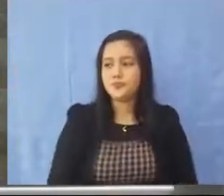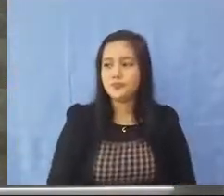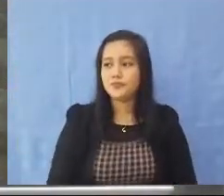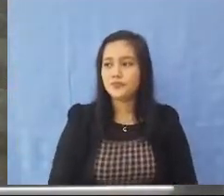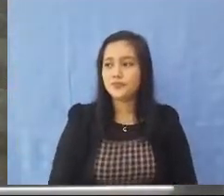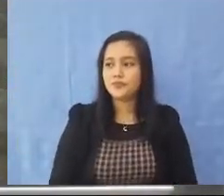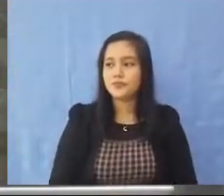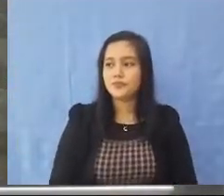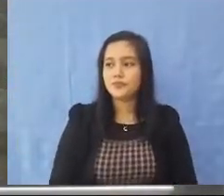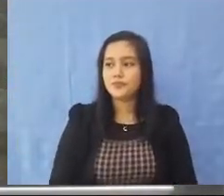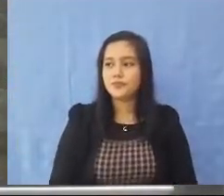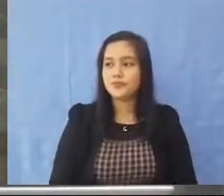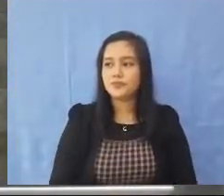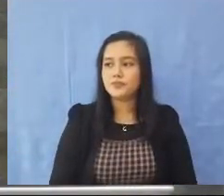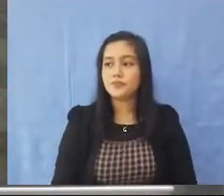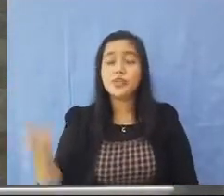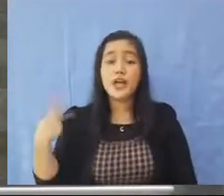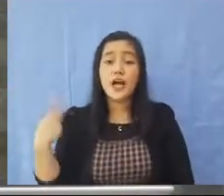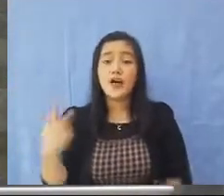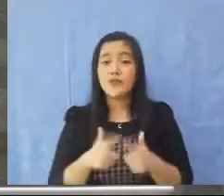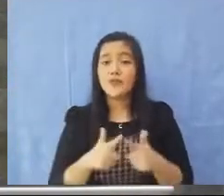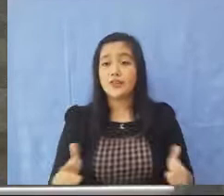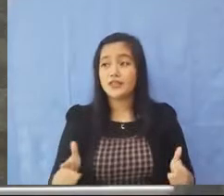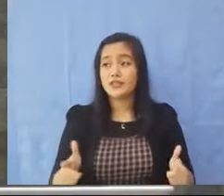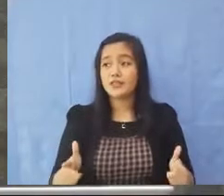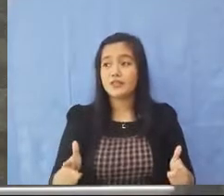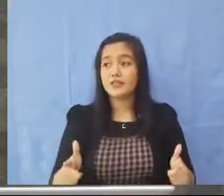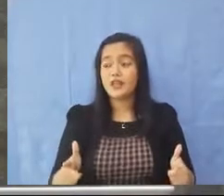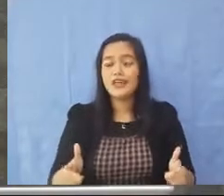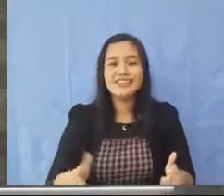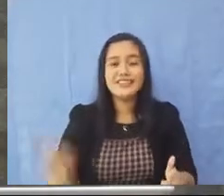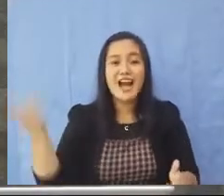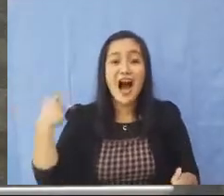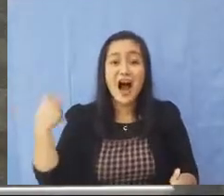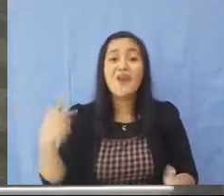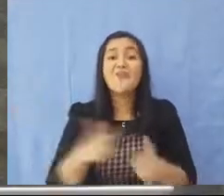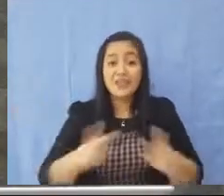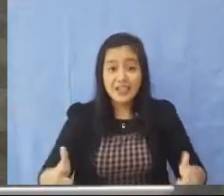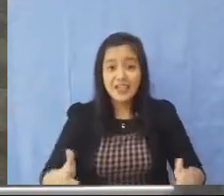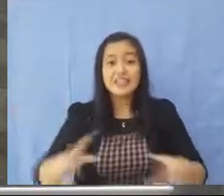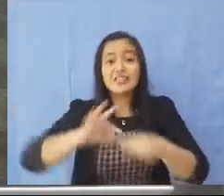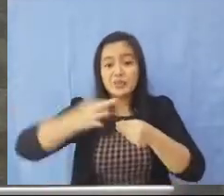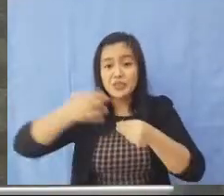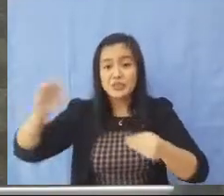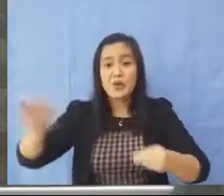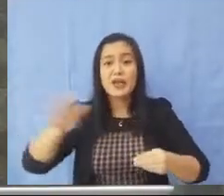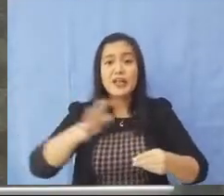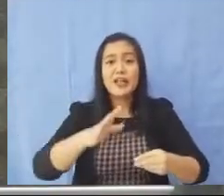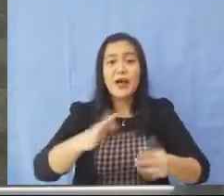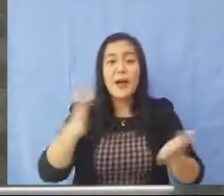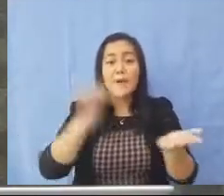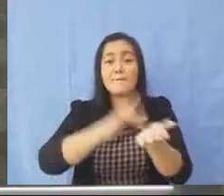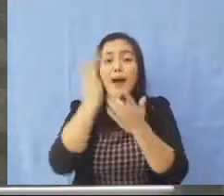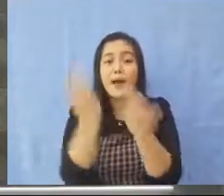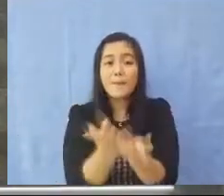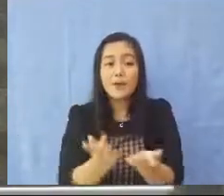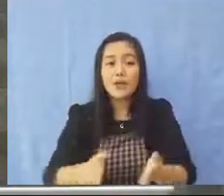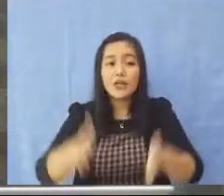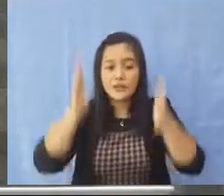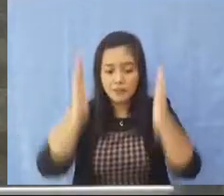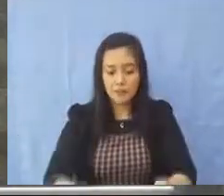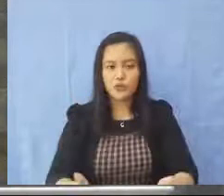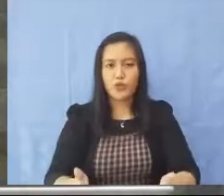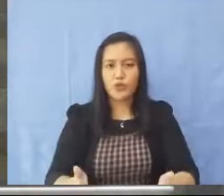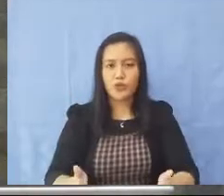great spiritual characters sa Book of Genesis. Si Enoch po, unang-una si Enoch. Bakit po one of the great